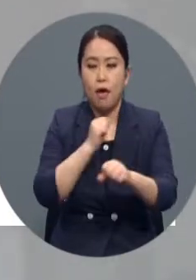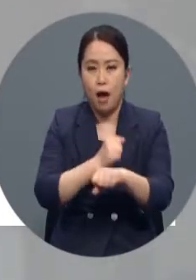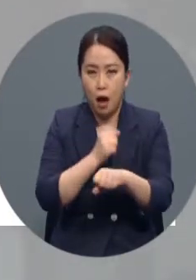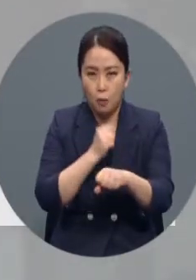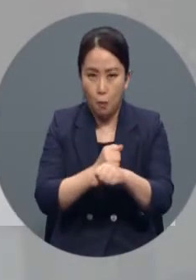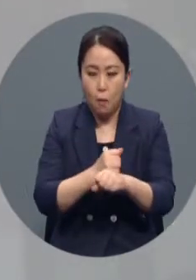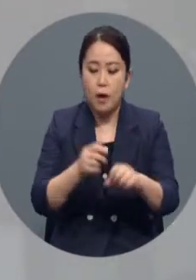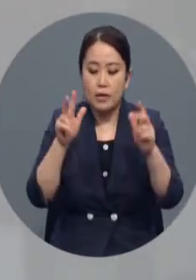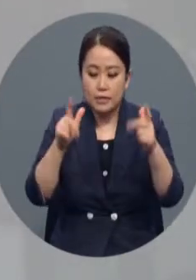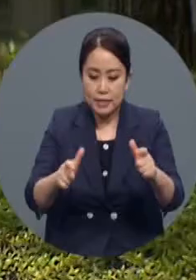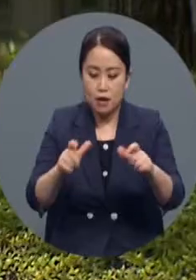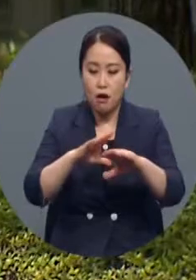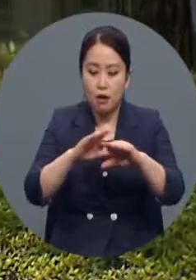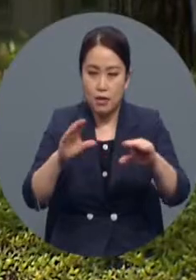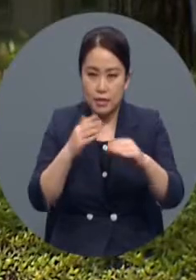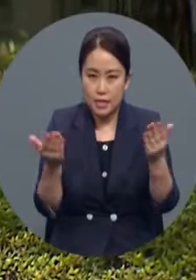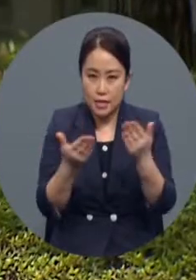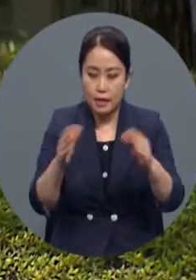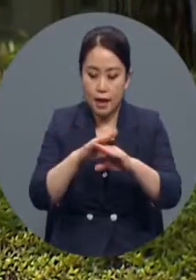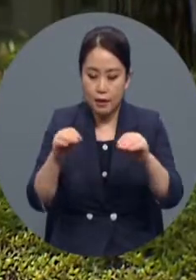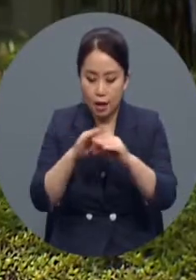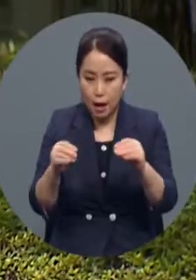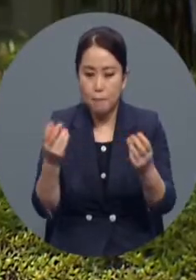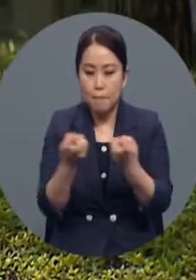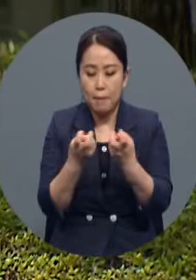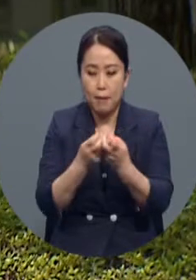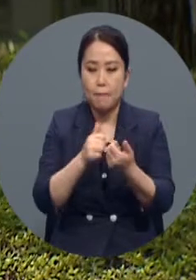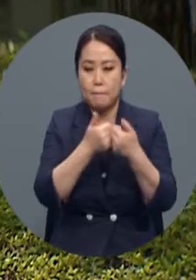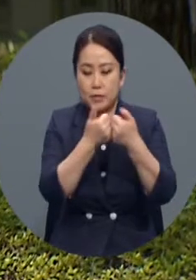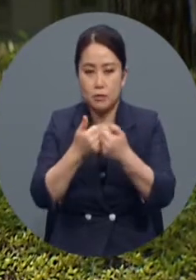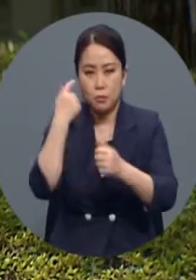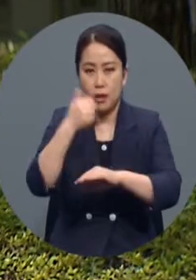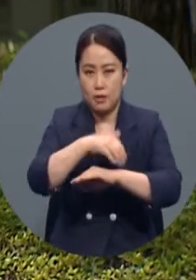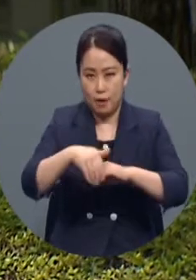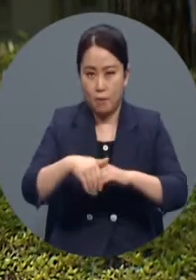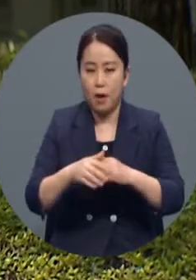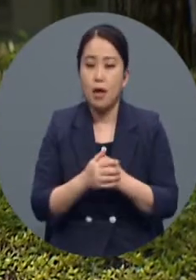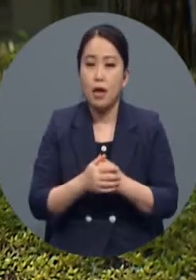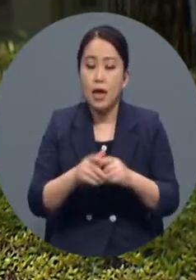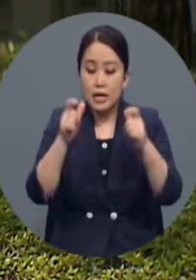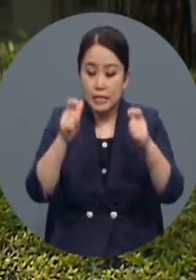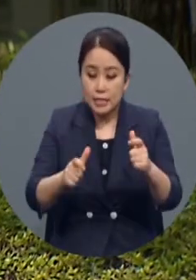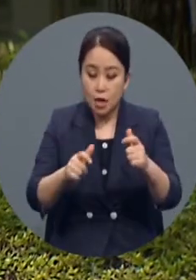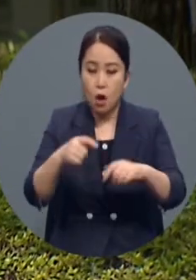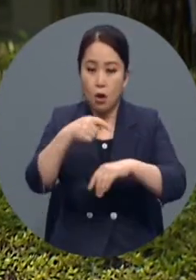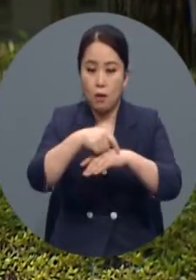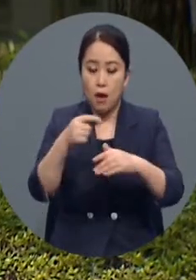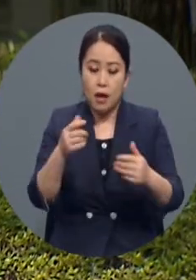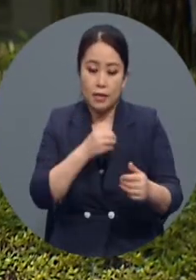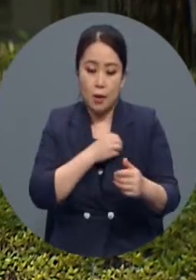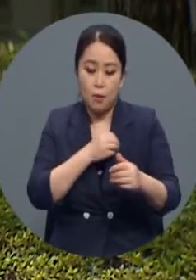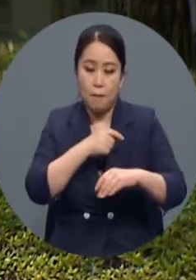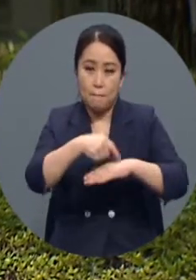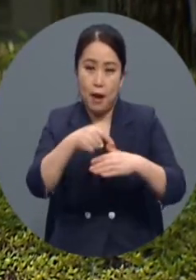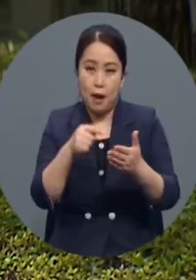논의할 예정입니다. 다음 달 28일 전당대회 전까지 지역 당심을 얻기 위한 당권 주자들의